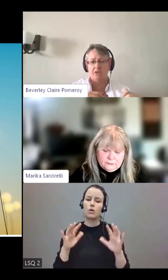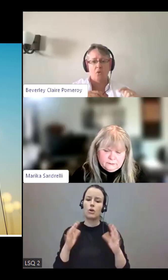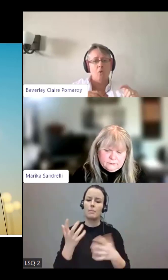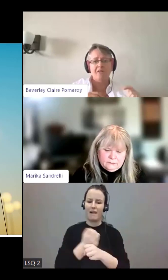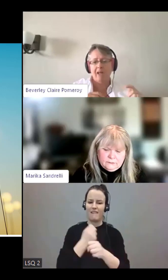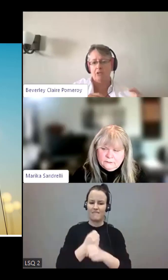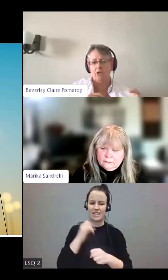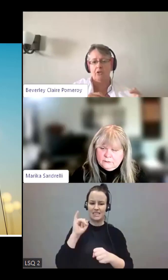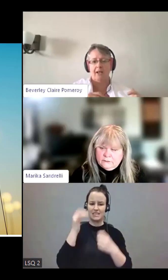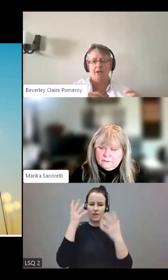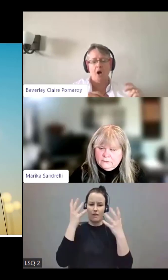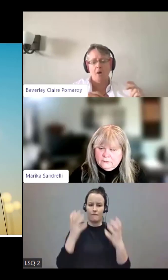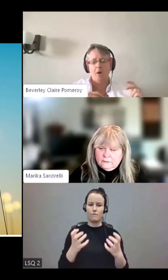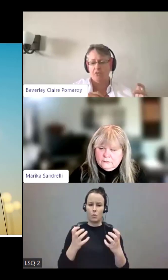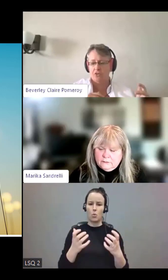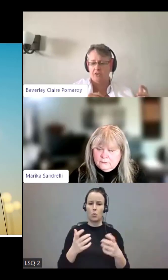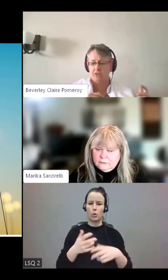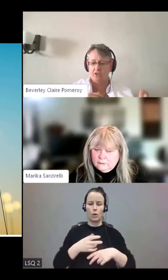recherche? Donc,